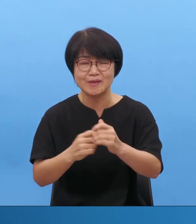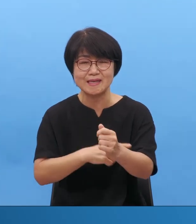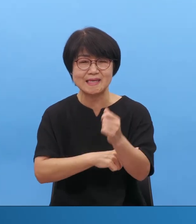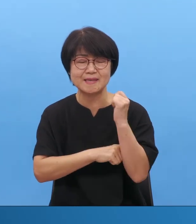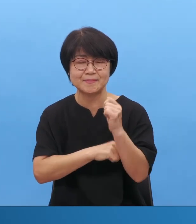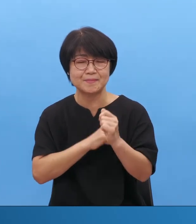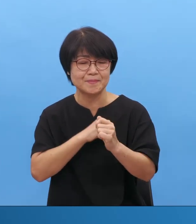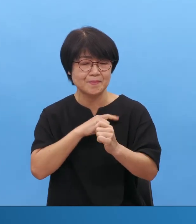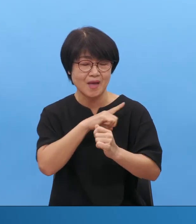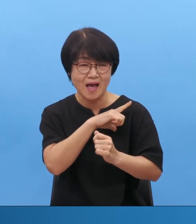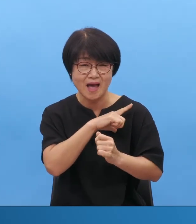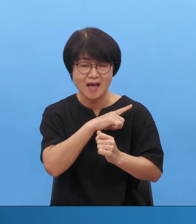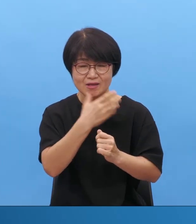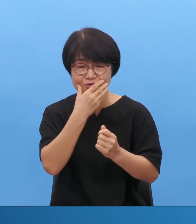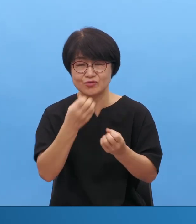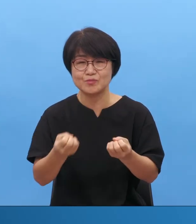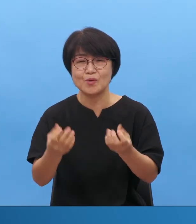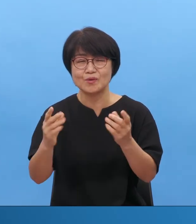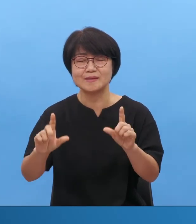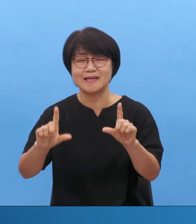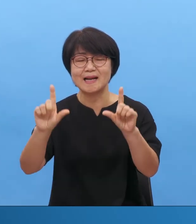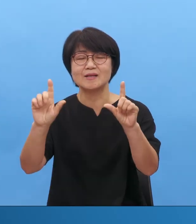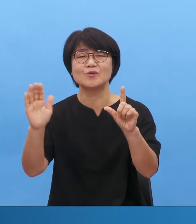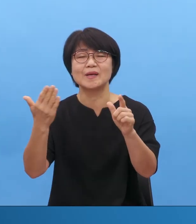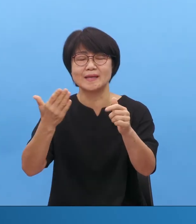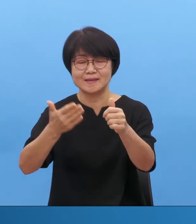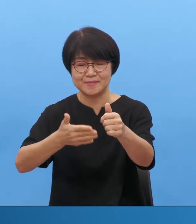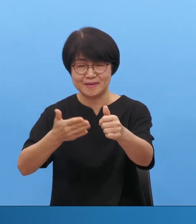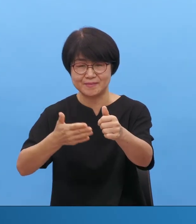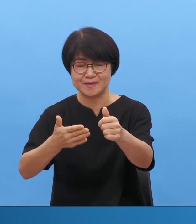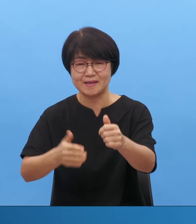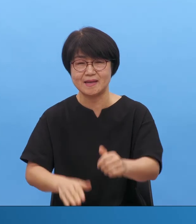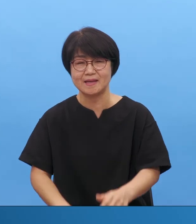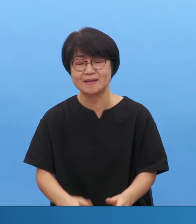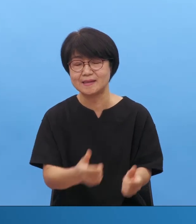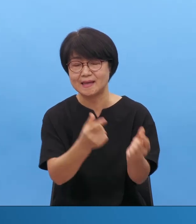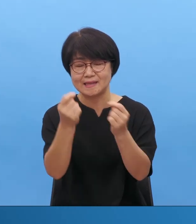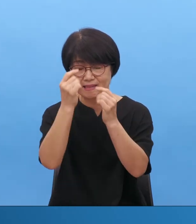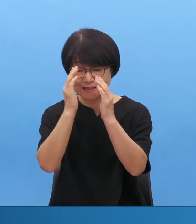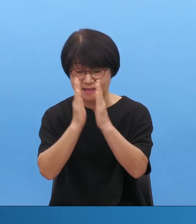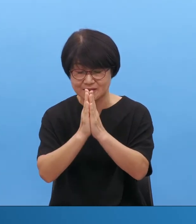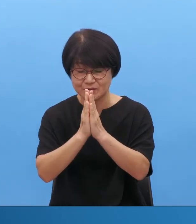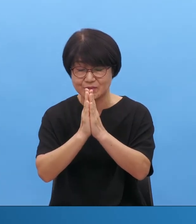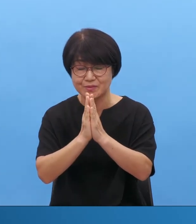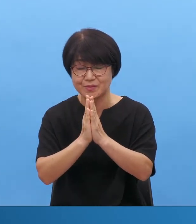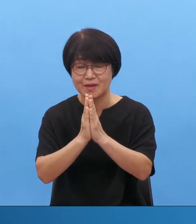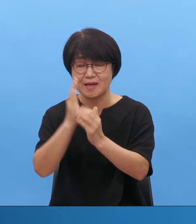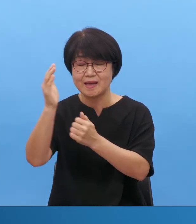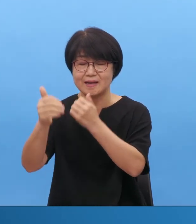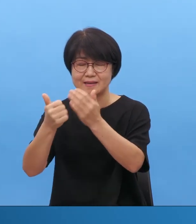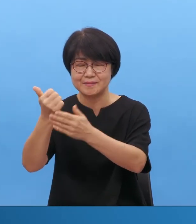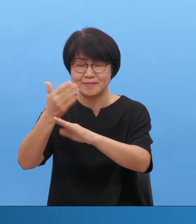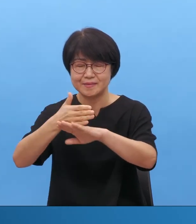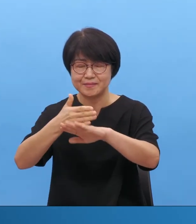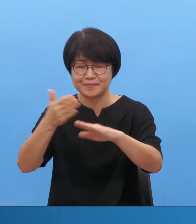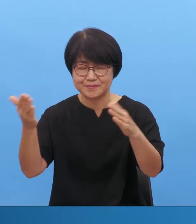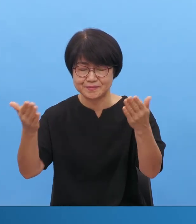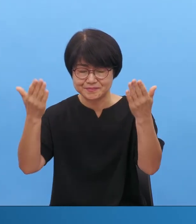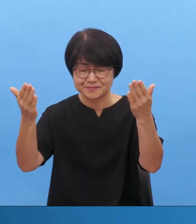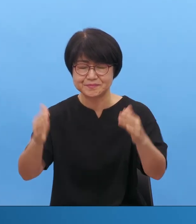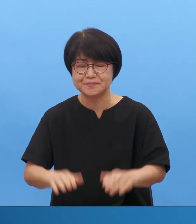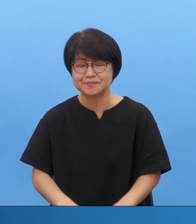날이 되기를 예수님 이름으로 I 축복합니다. bless you in the name of Jesus Christ that you can receive the 기도하겠습니다. greatest strength this 하나님 week. 감사드립니다. God, we thank you.